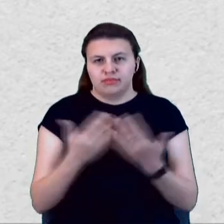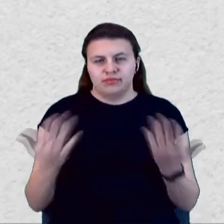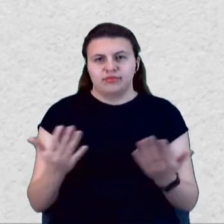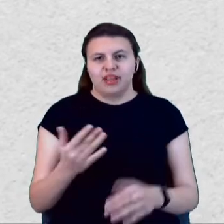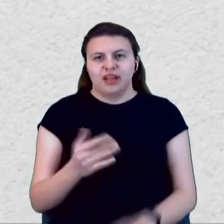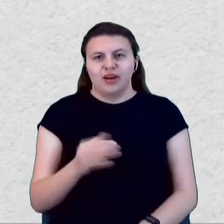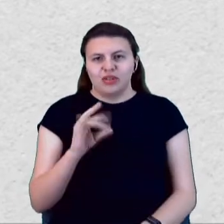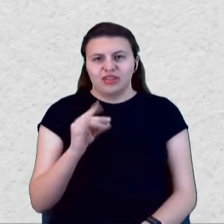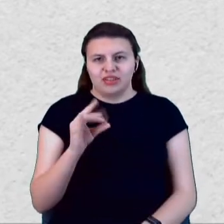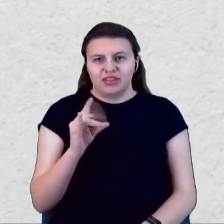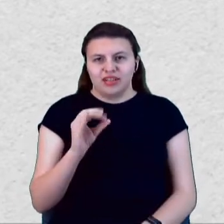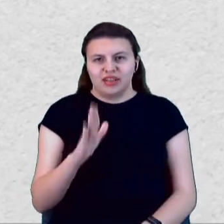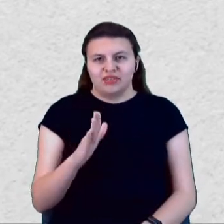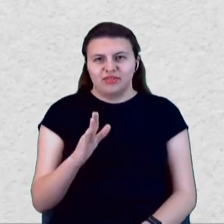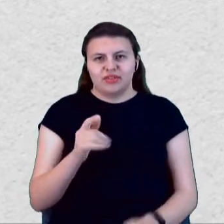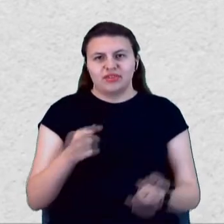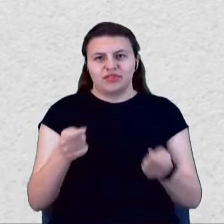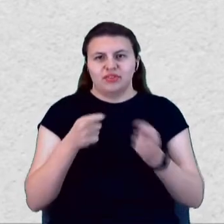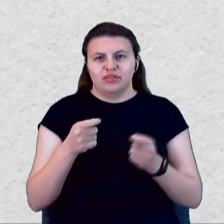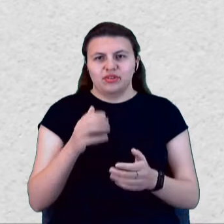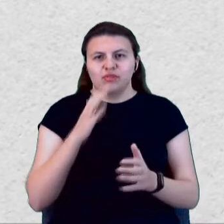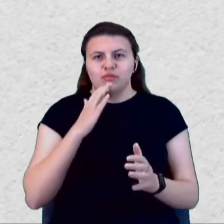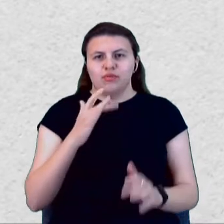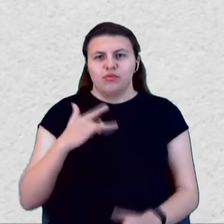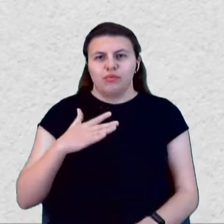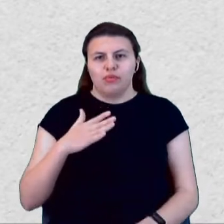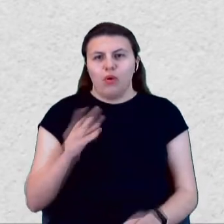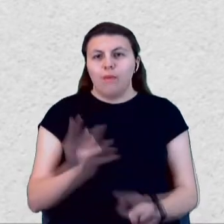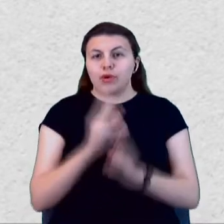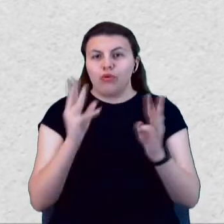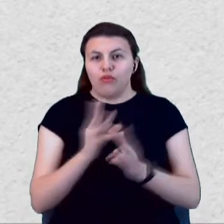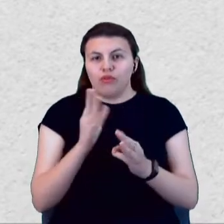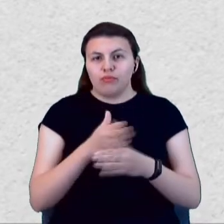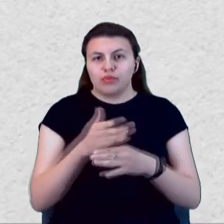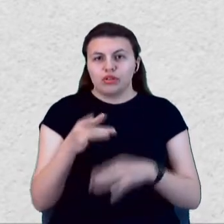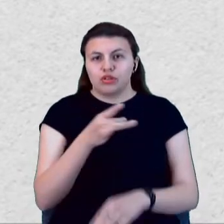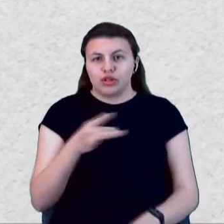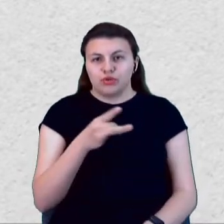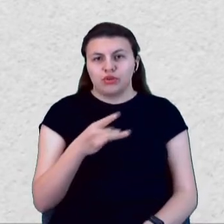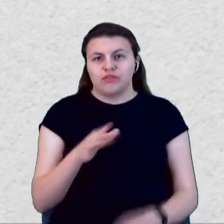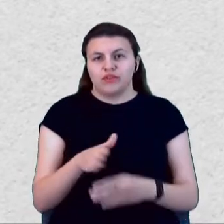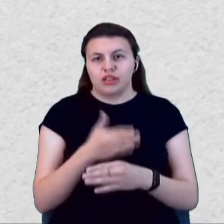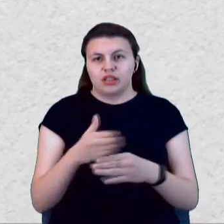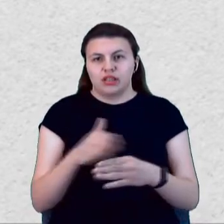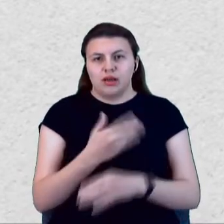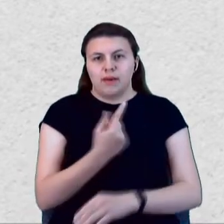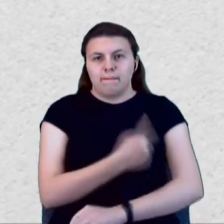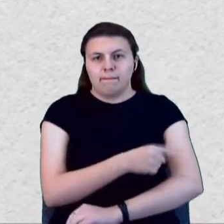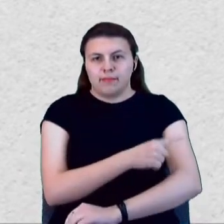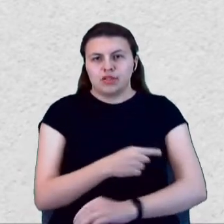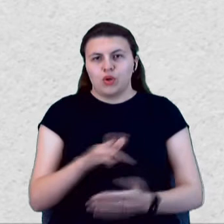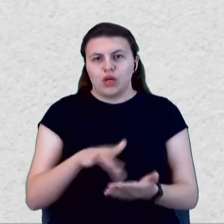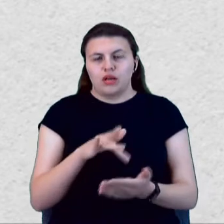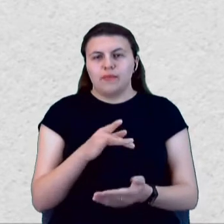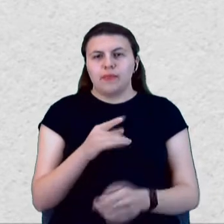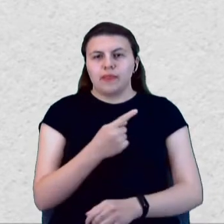Андрєєв, завідувач опікового міжрайонного відділення, лікар, комбустіолог міської лікарні номер 3. Партія пропонує 5